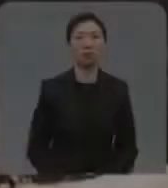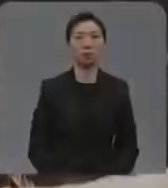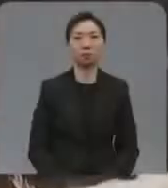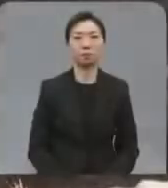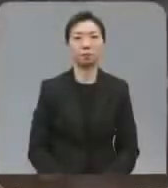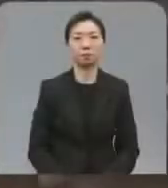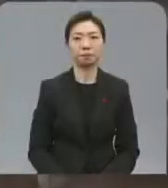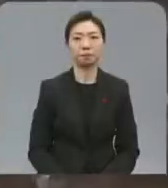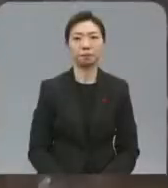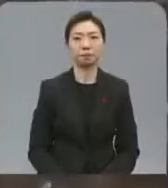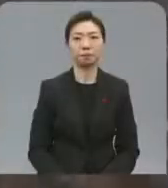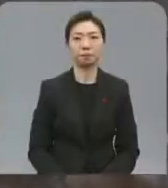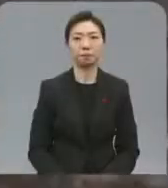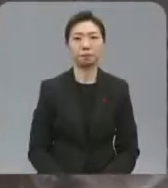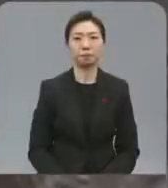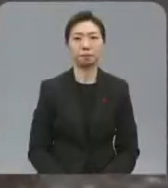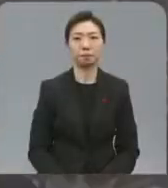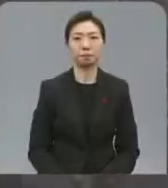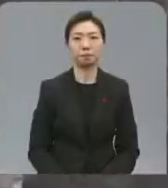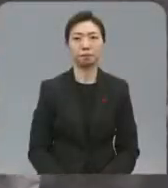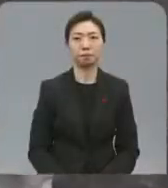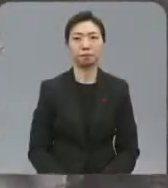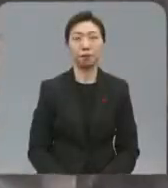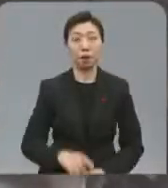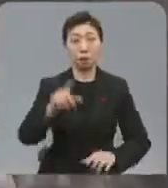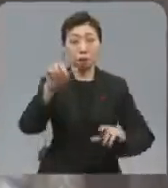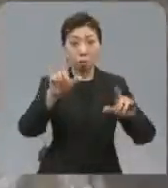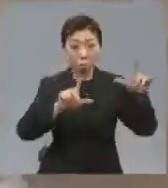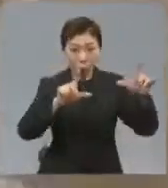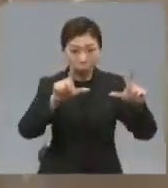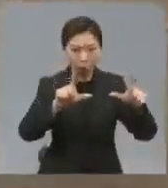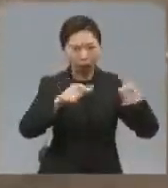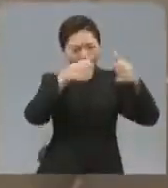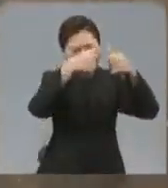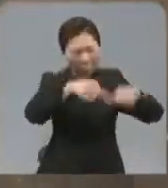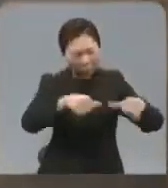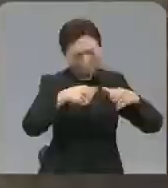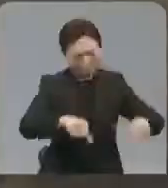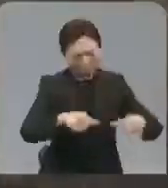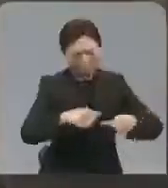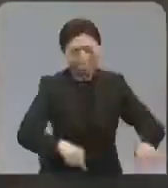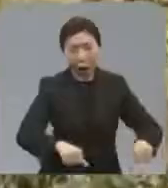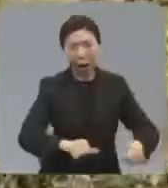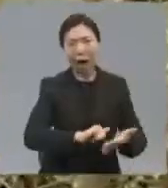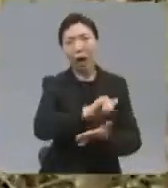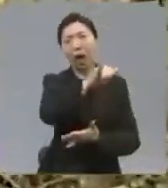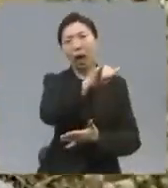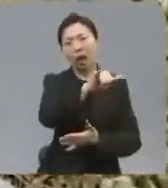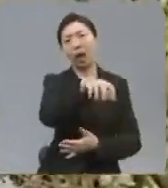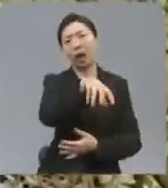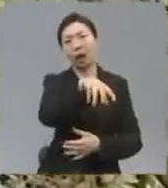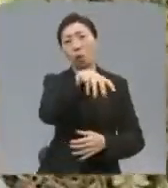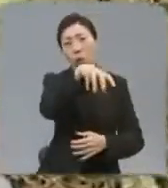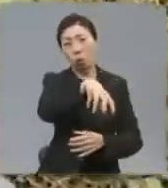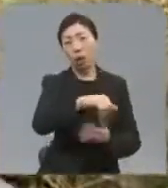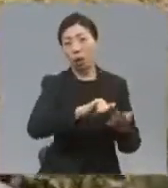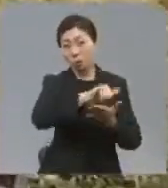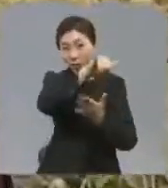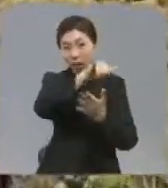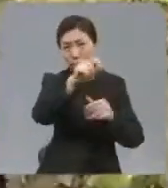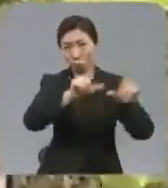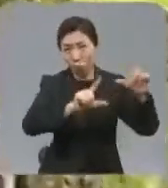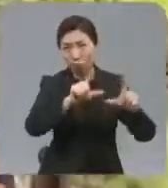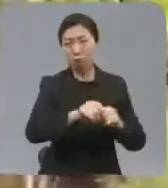in Nepal ist ein Passagierflugzeug mit 72 Passagieren und Crewmitgliedern an Bord abgestürzt auf der